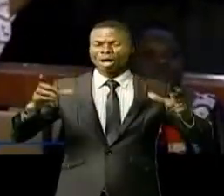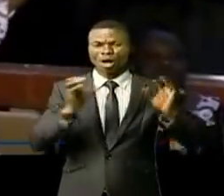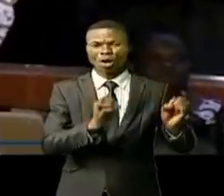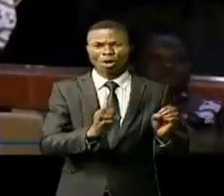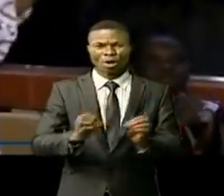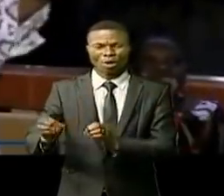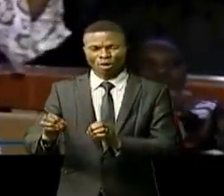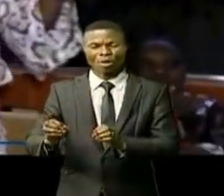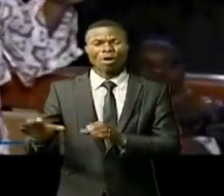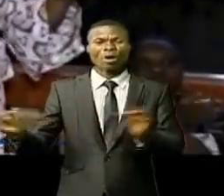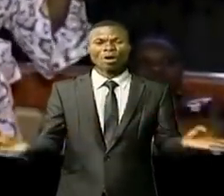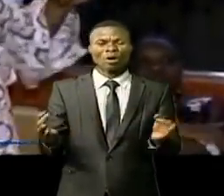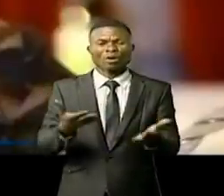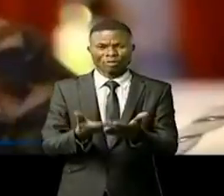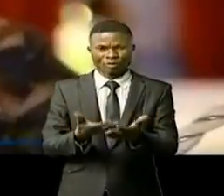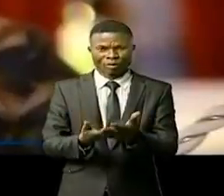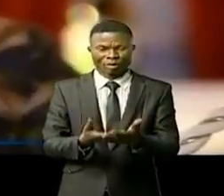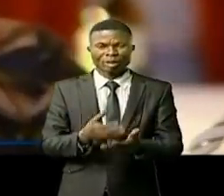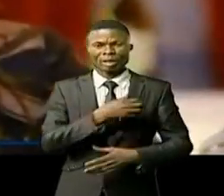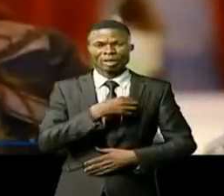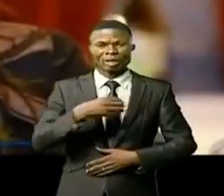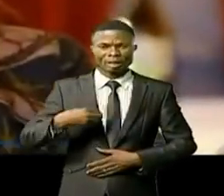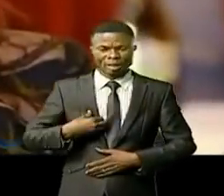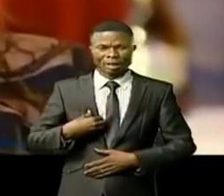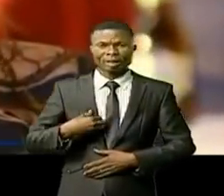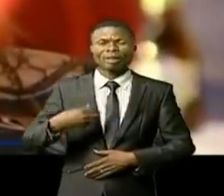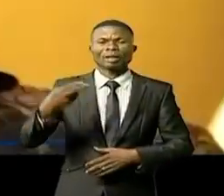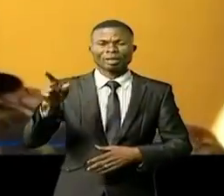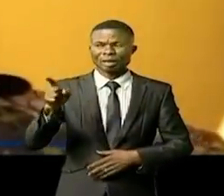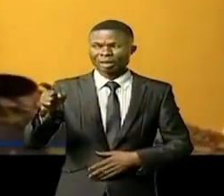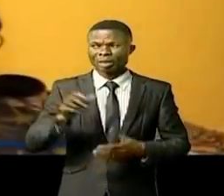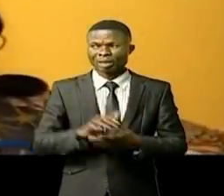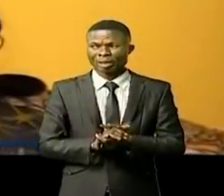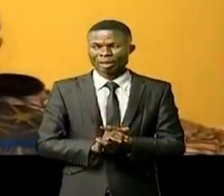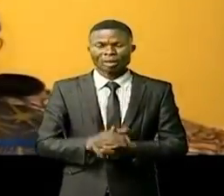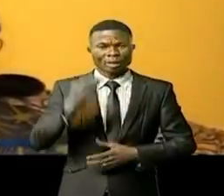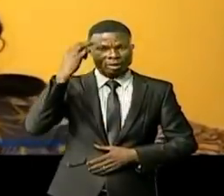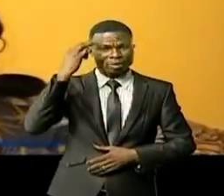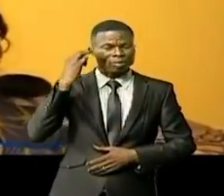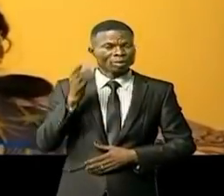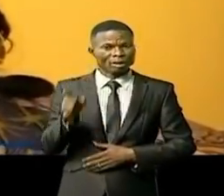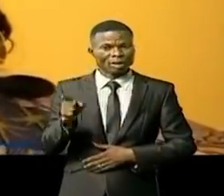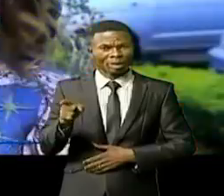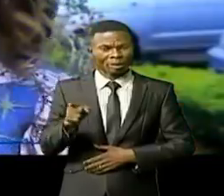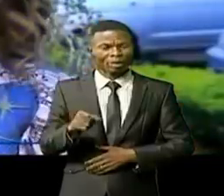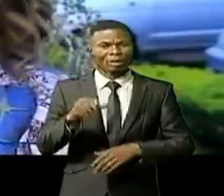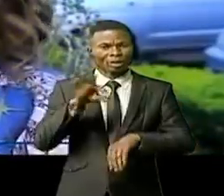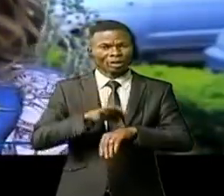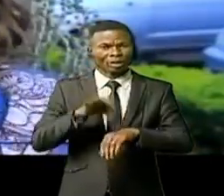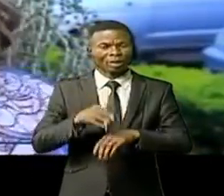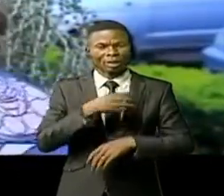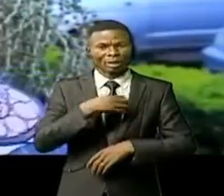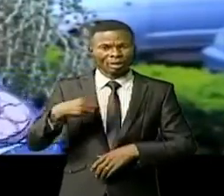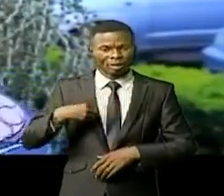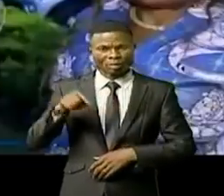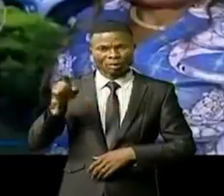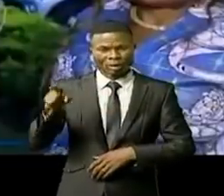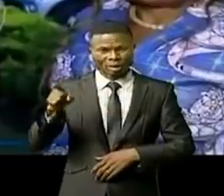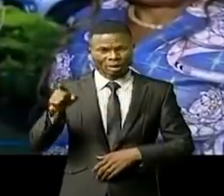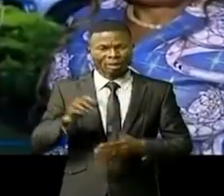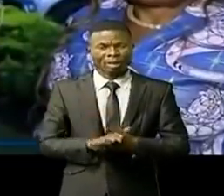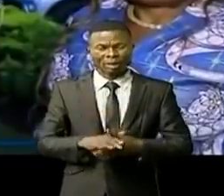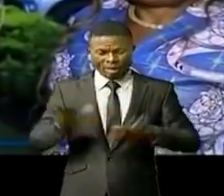pour la circonstance. Il s'agit de Mesdames Arija Abdallah et Mouezena Weza. Occasion pour Madame Arija Abdallah